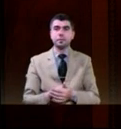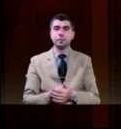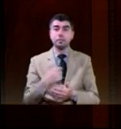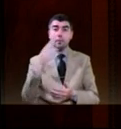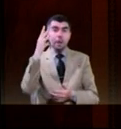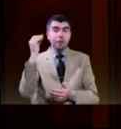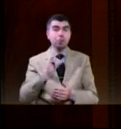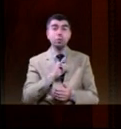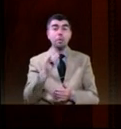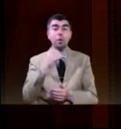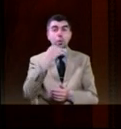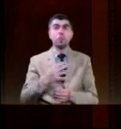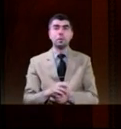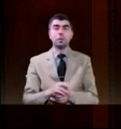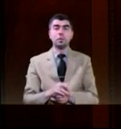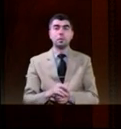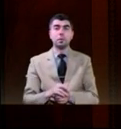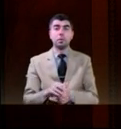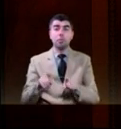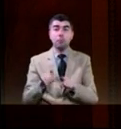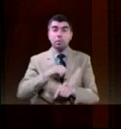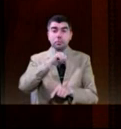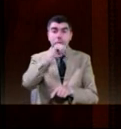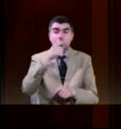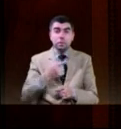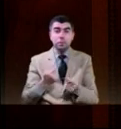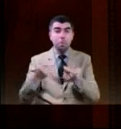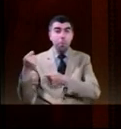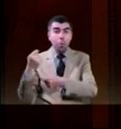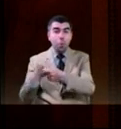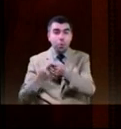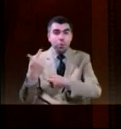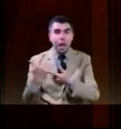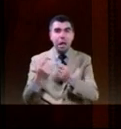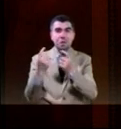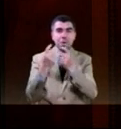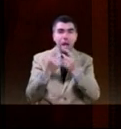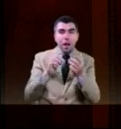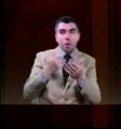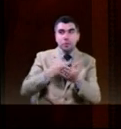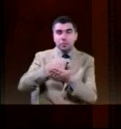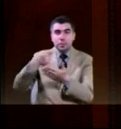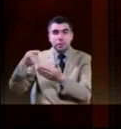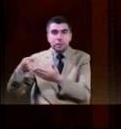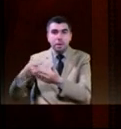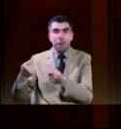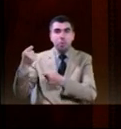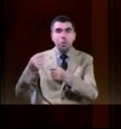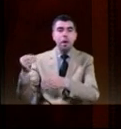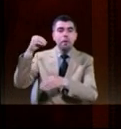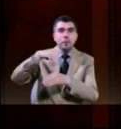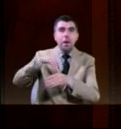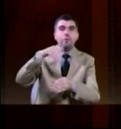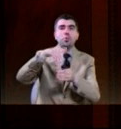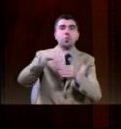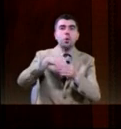واحد القضية، ملي كتقولوا بغيتي واستثمارات تكون المردودية ديالها أكبر، كتقولوا بغيتي واستثمارات الخطر اللي